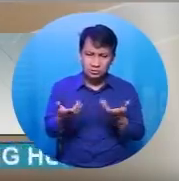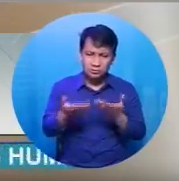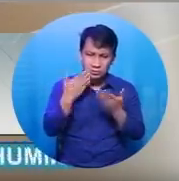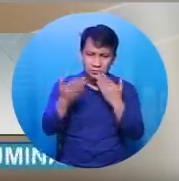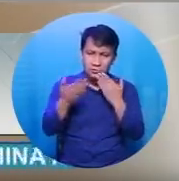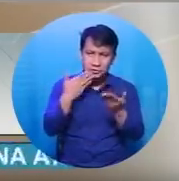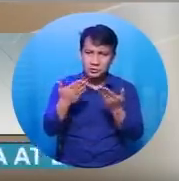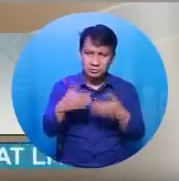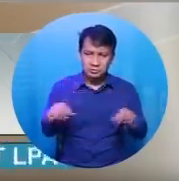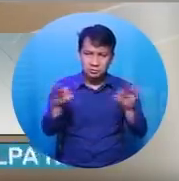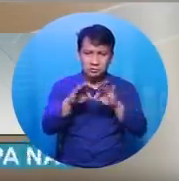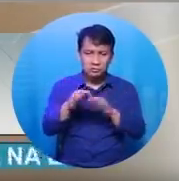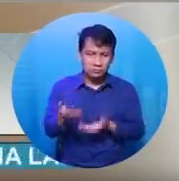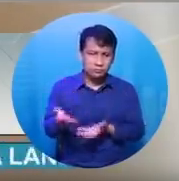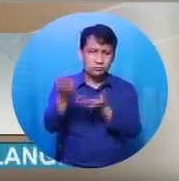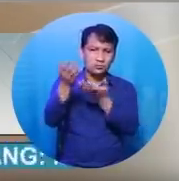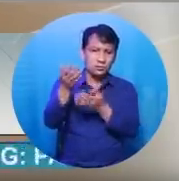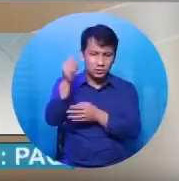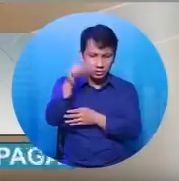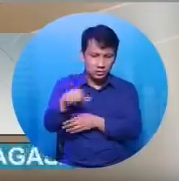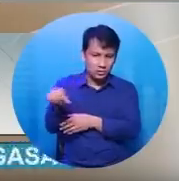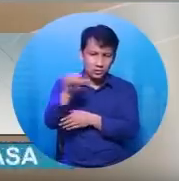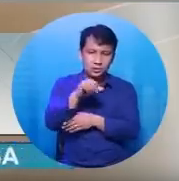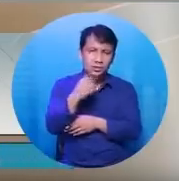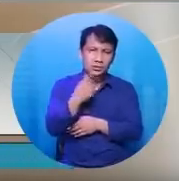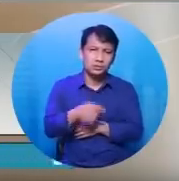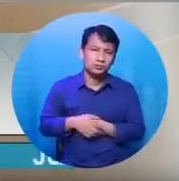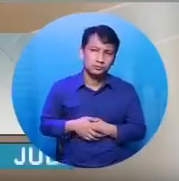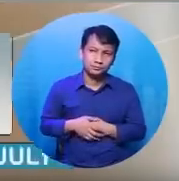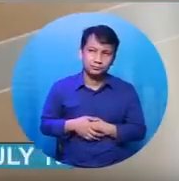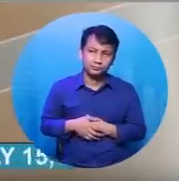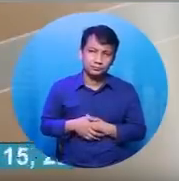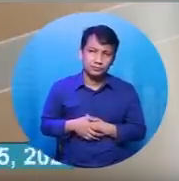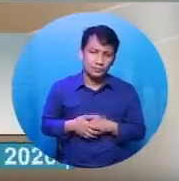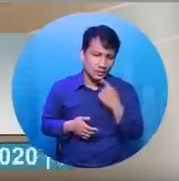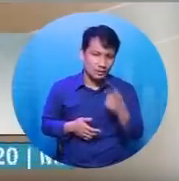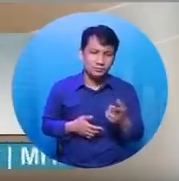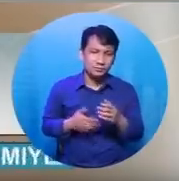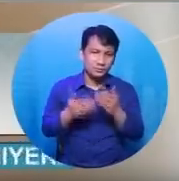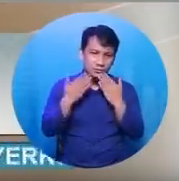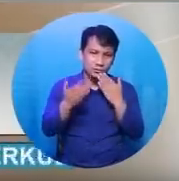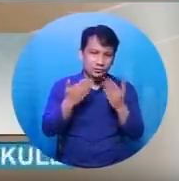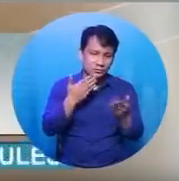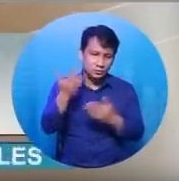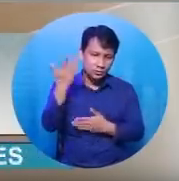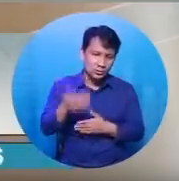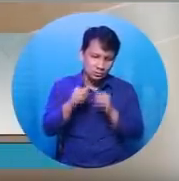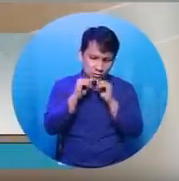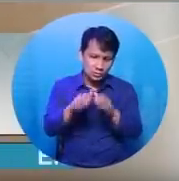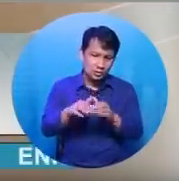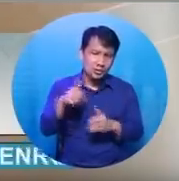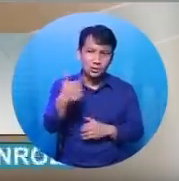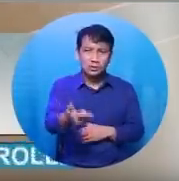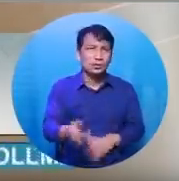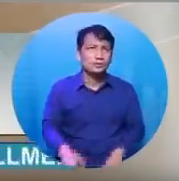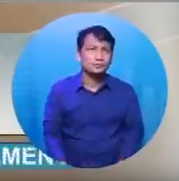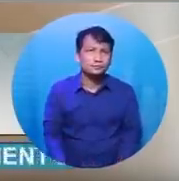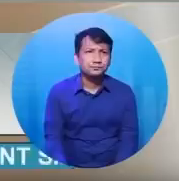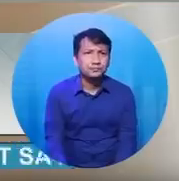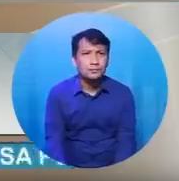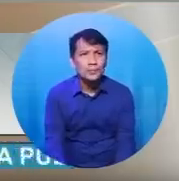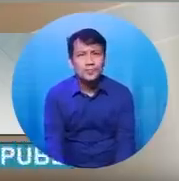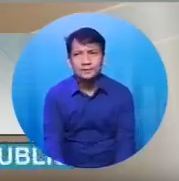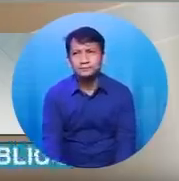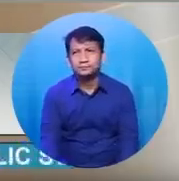thank you as always. Mabuhay kayo, Sir J. Thank you. Salamat din po. Mabuhay po kayo, sir. Thank you. God bless po. Okay. Sir